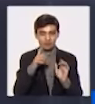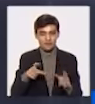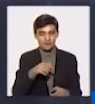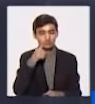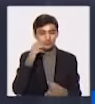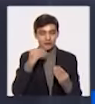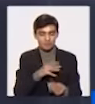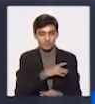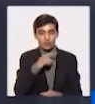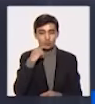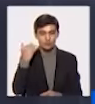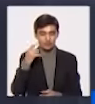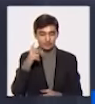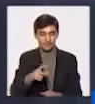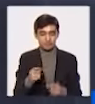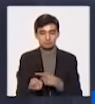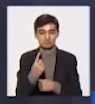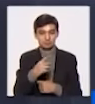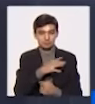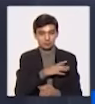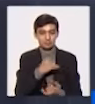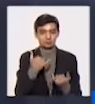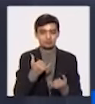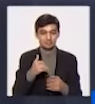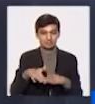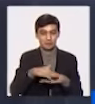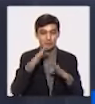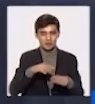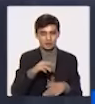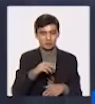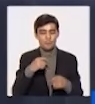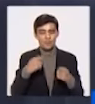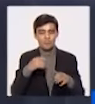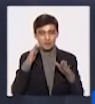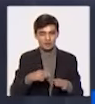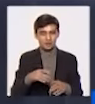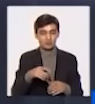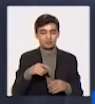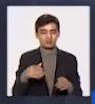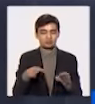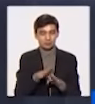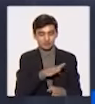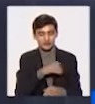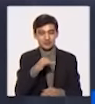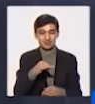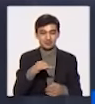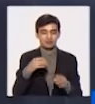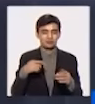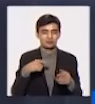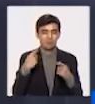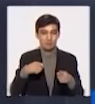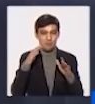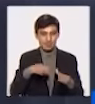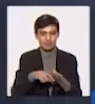тағы бір ресейлік азаматтан коронавирус дерті анықталды. Қазір бұл елдің көптеген сауда орындарының кіре берісіне қолдағы бактерияны